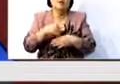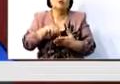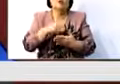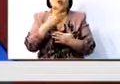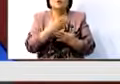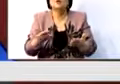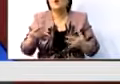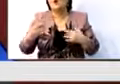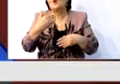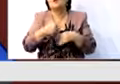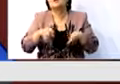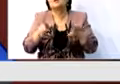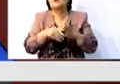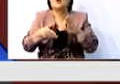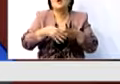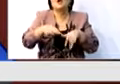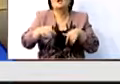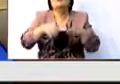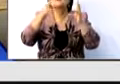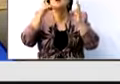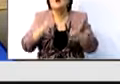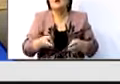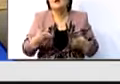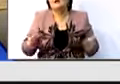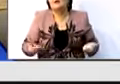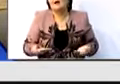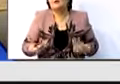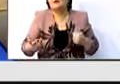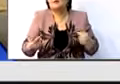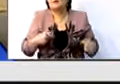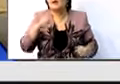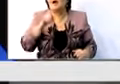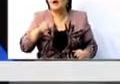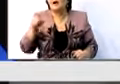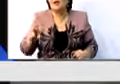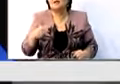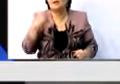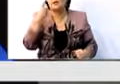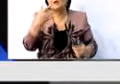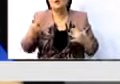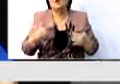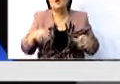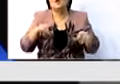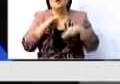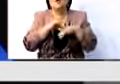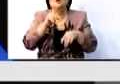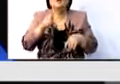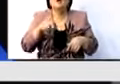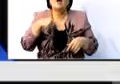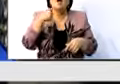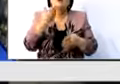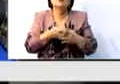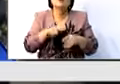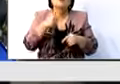отырмыз. Қойылымда сондай-ақ жемқорлықтың құрбанына айналып, тағдыры тәлкекке түскен адамдардың бейнесі суреттеледі. Ұйымдастырушылардың